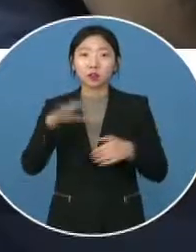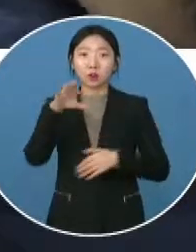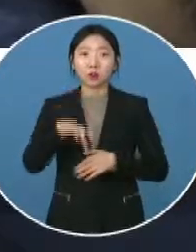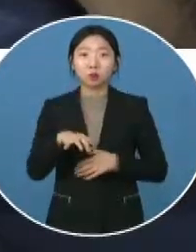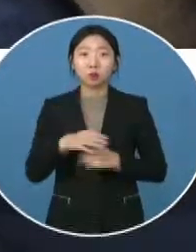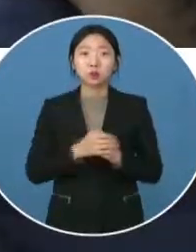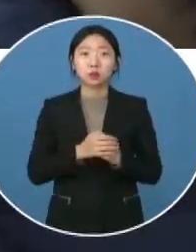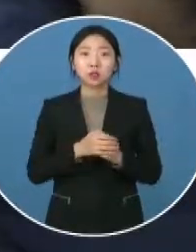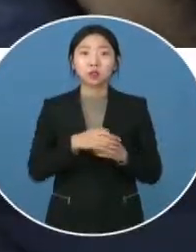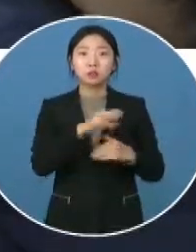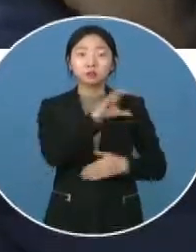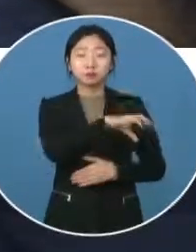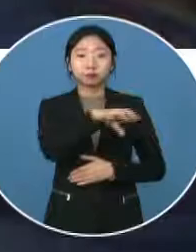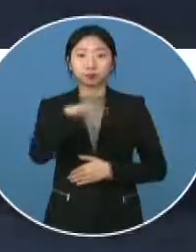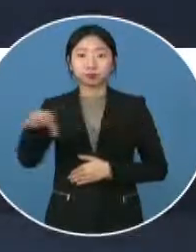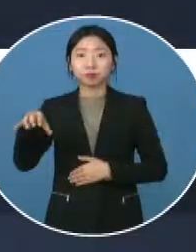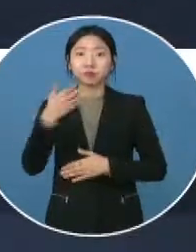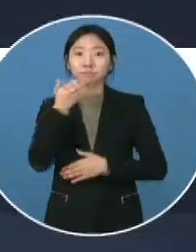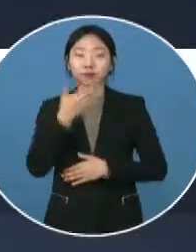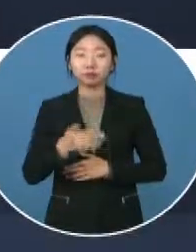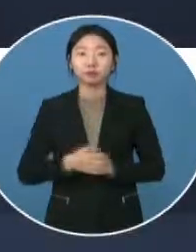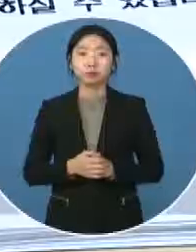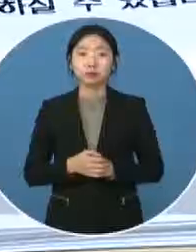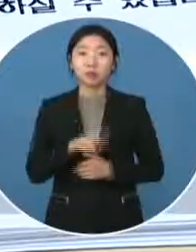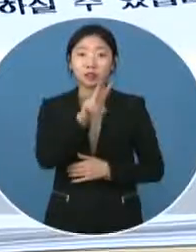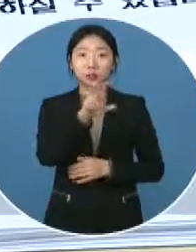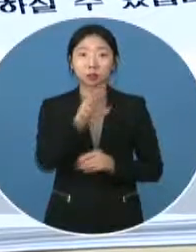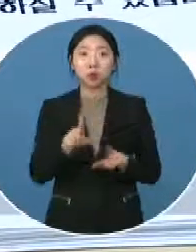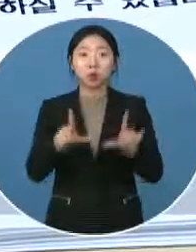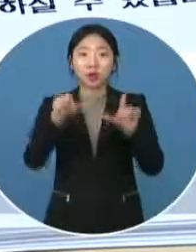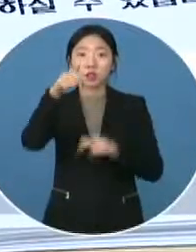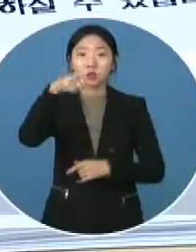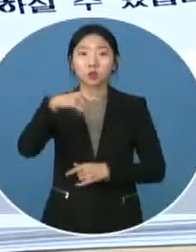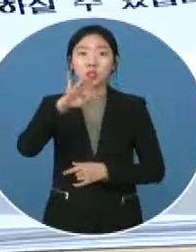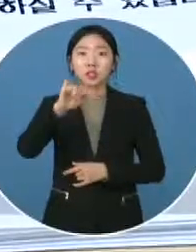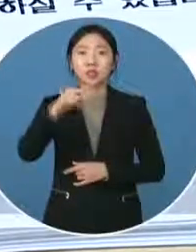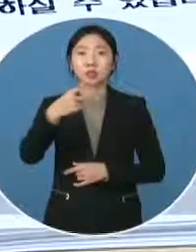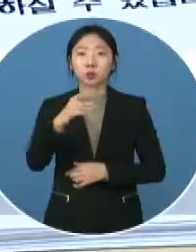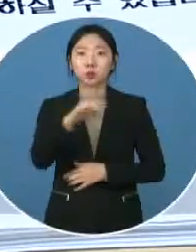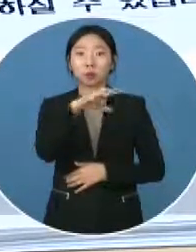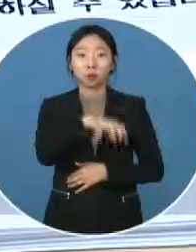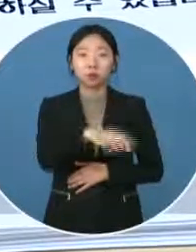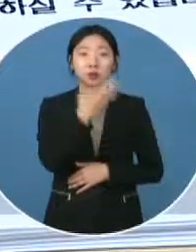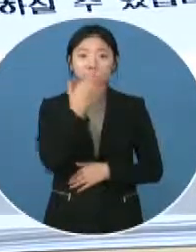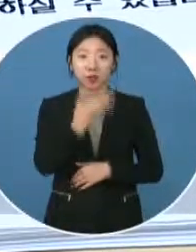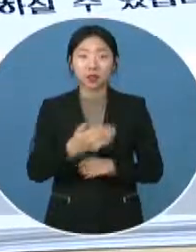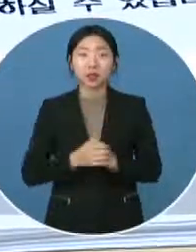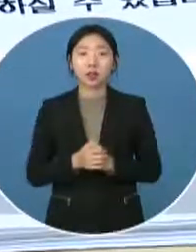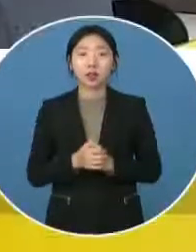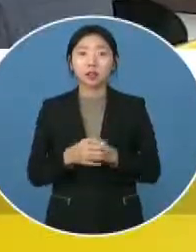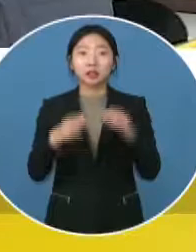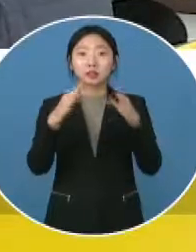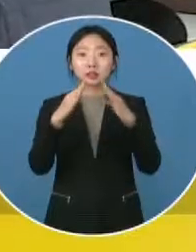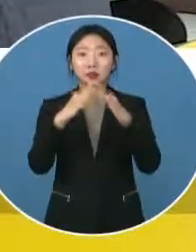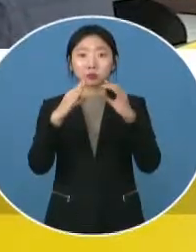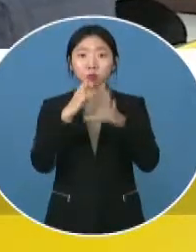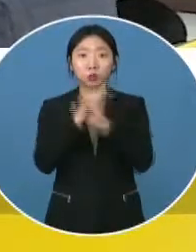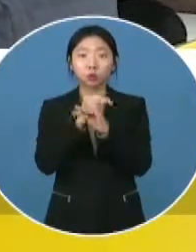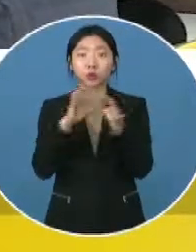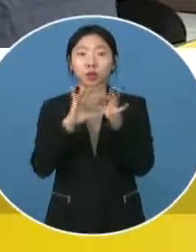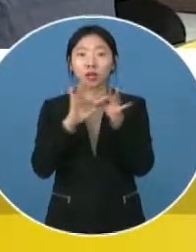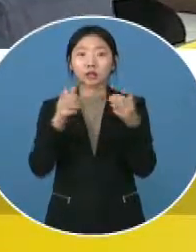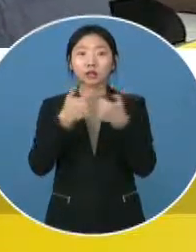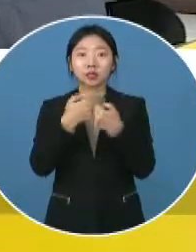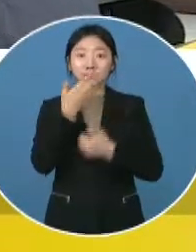행정 복지 센터 에서 순차적으로 운영됩니다 오는 25일에는 귀인동 행정 복지 센터 에서 운영되며 거주지와 상관없이